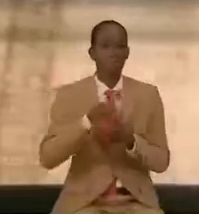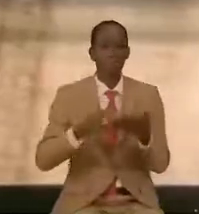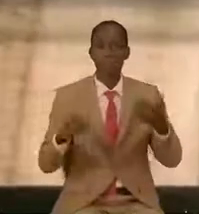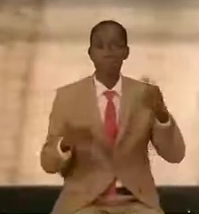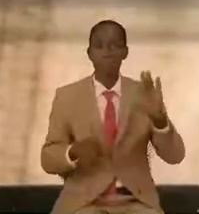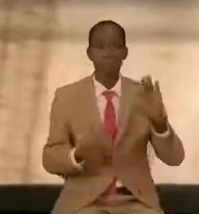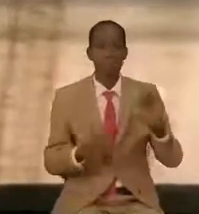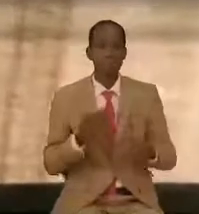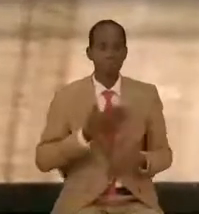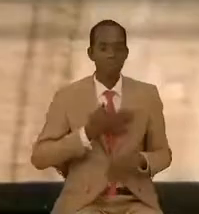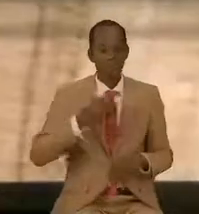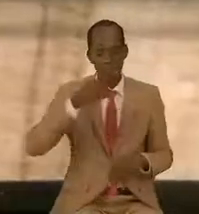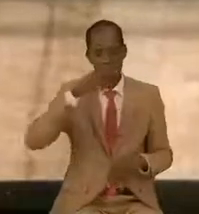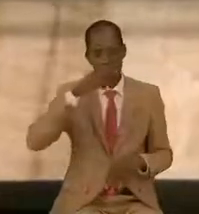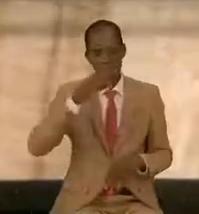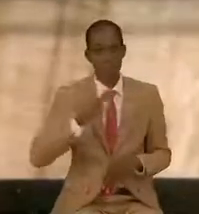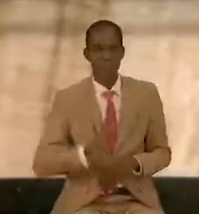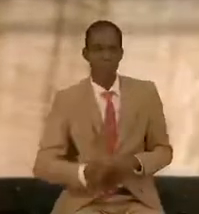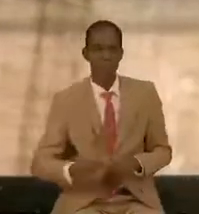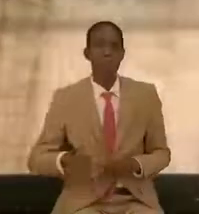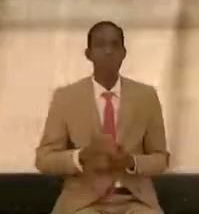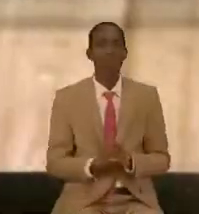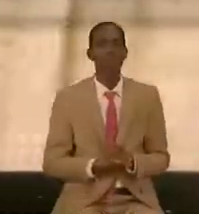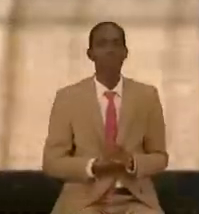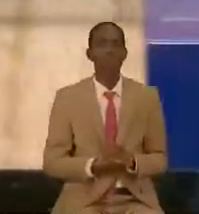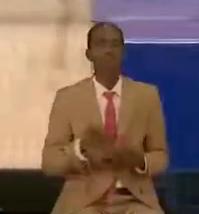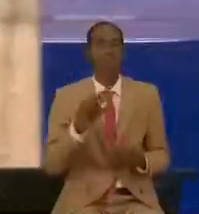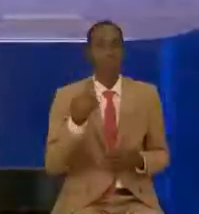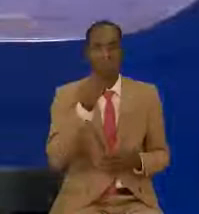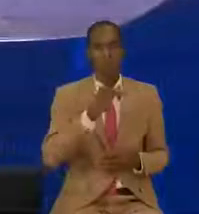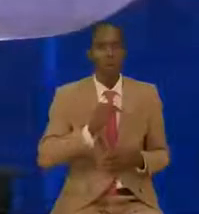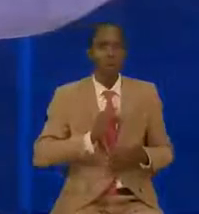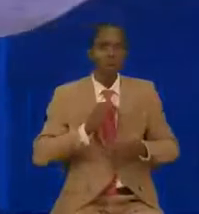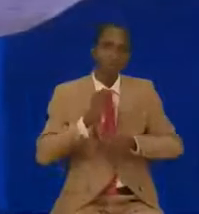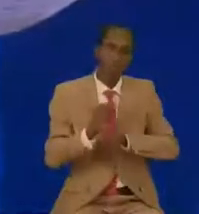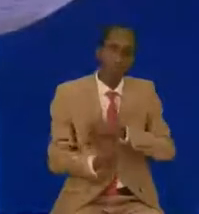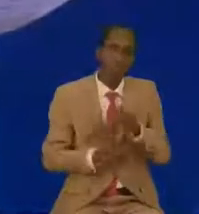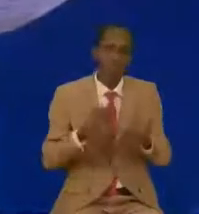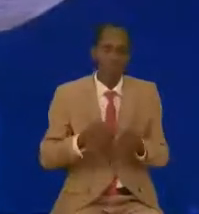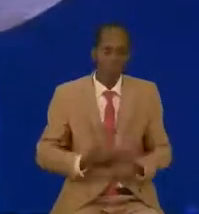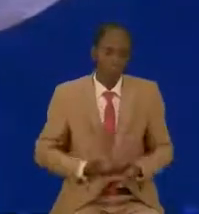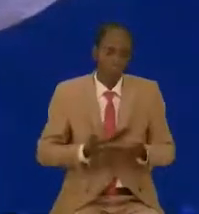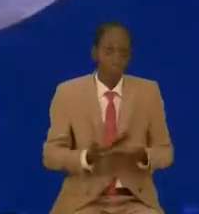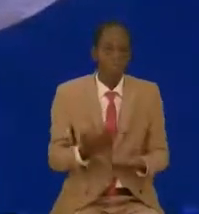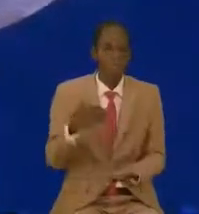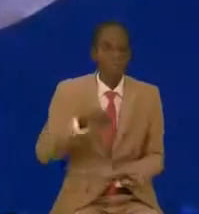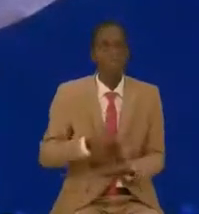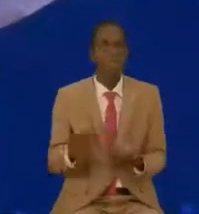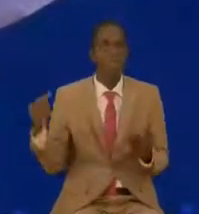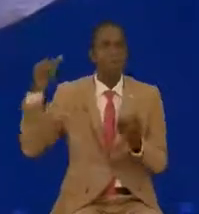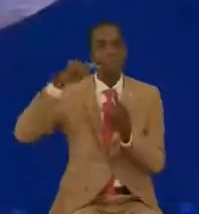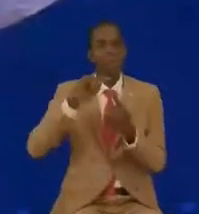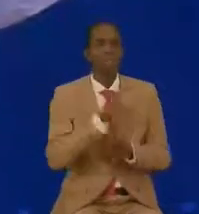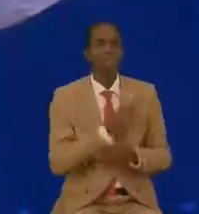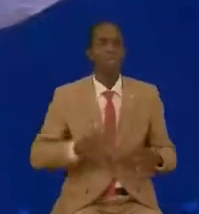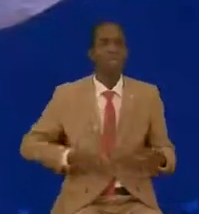19. Mes enfants, pour qui j'éprouve de nouveau les douleurs de